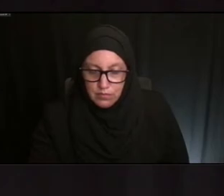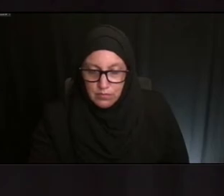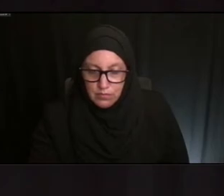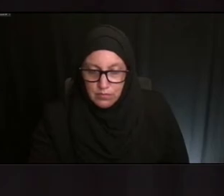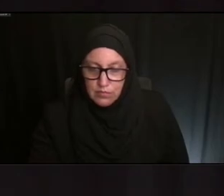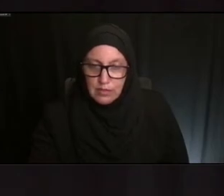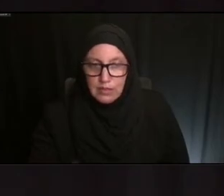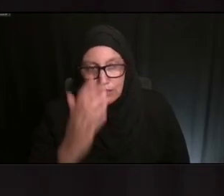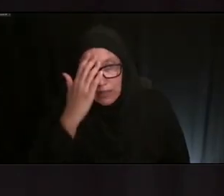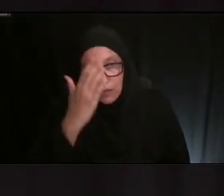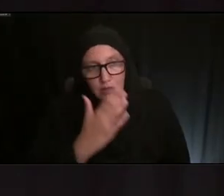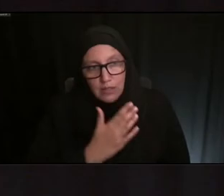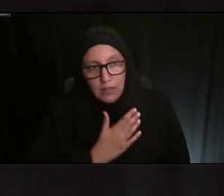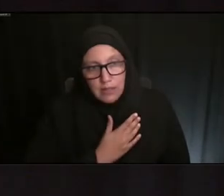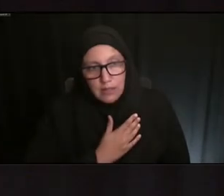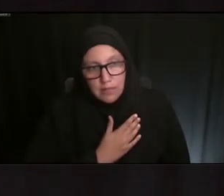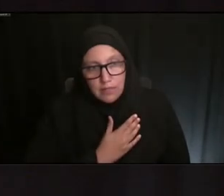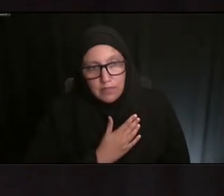السلام